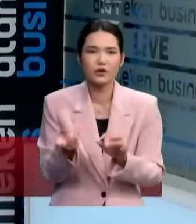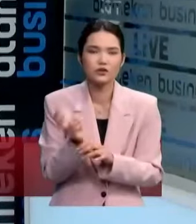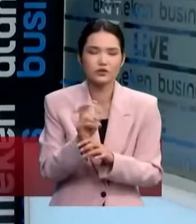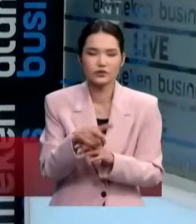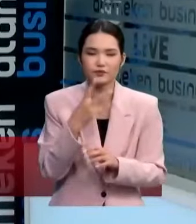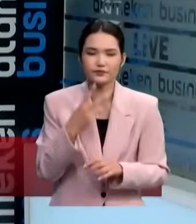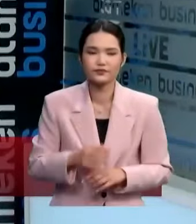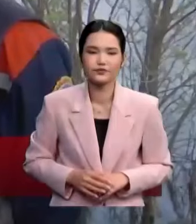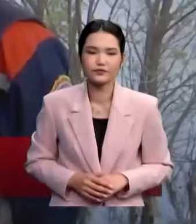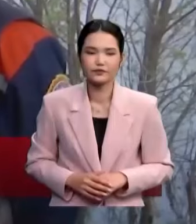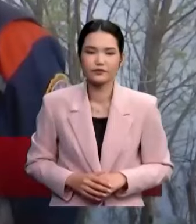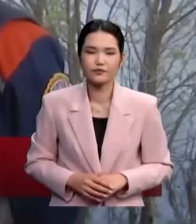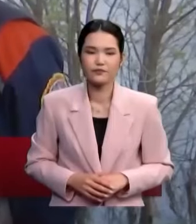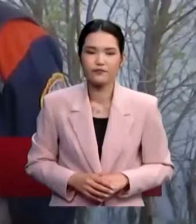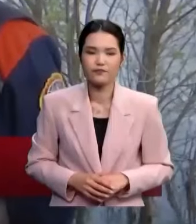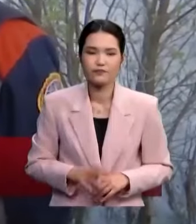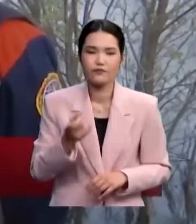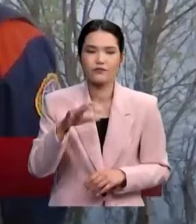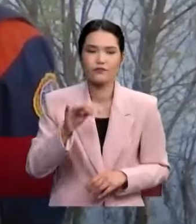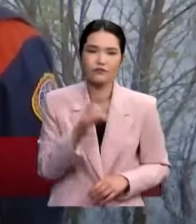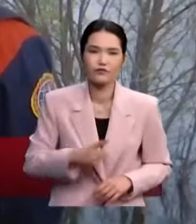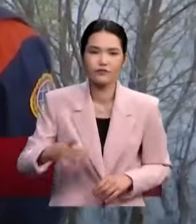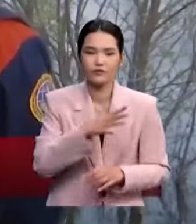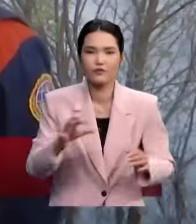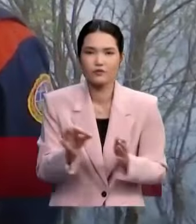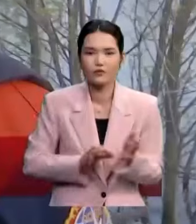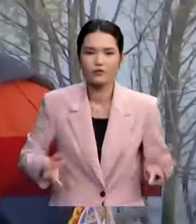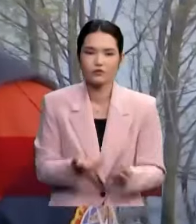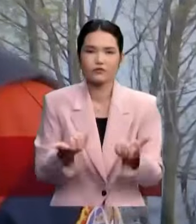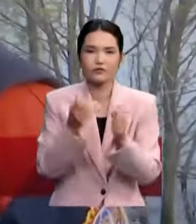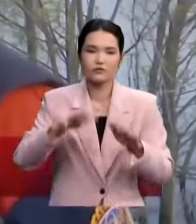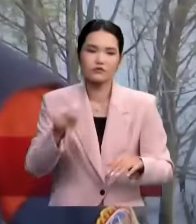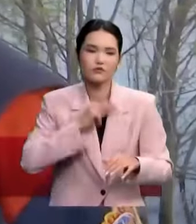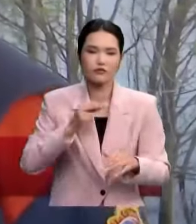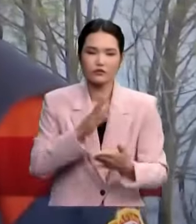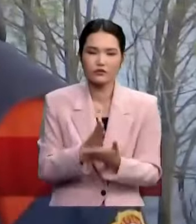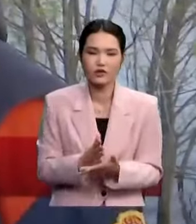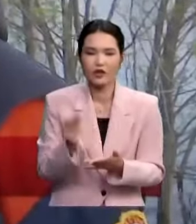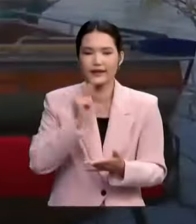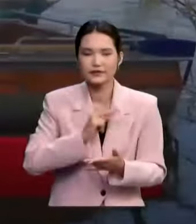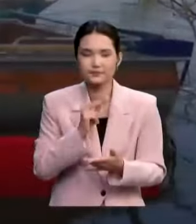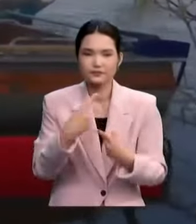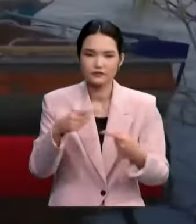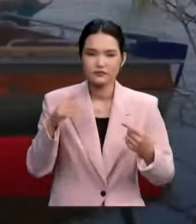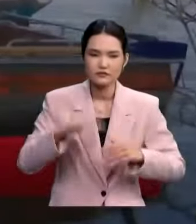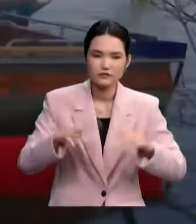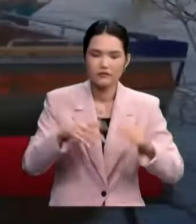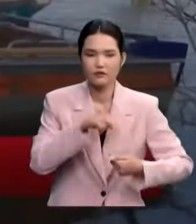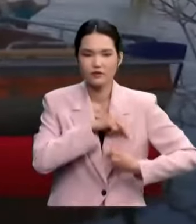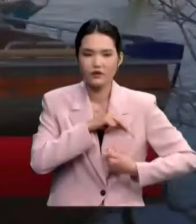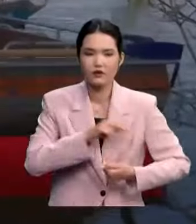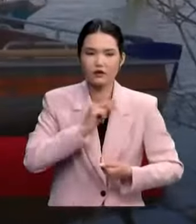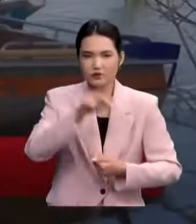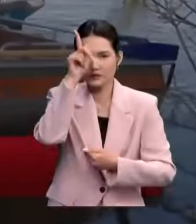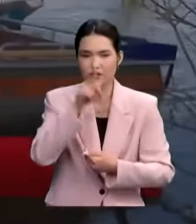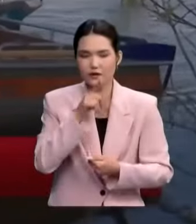болатын. Айдын Ашқабек республикалық жедел құтқару жасағының құтқарушысы. Алматыдан келіп, тасқын басқан өңірлерде еңбек етіп жүргеніне бір